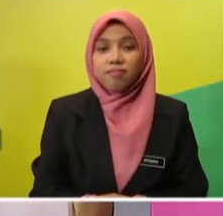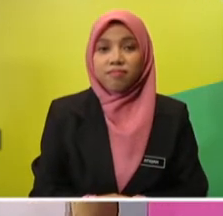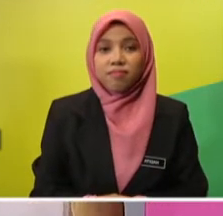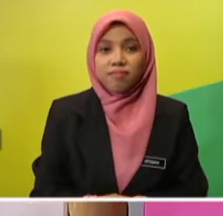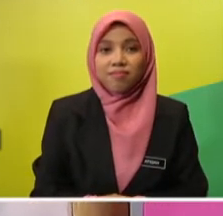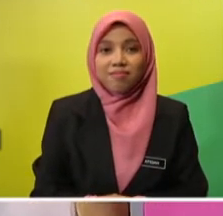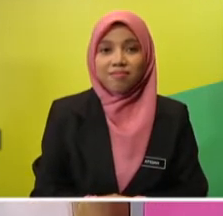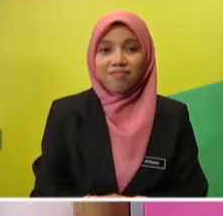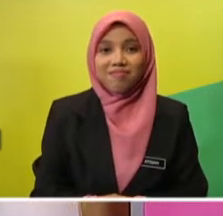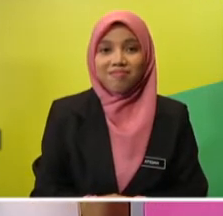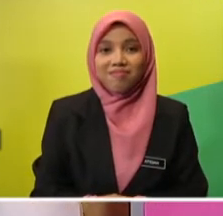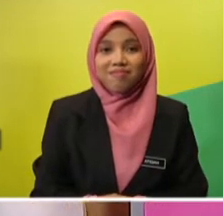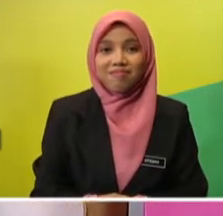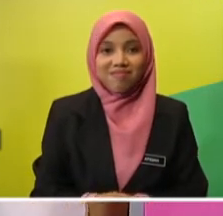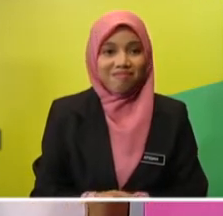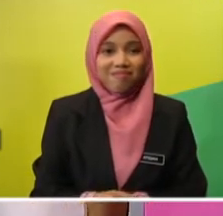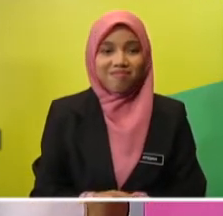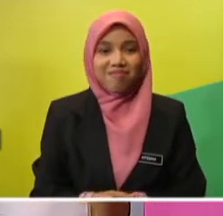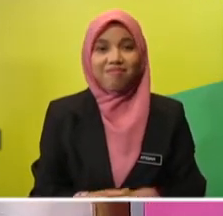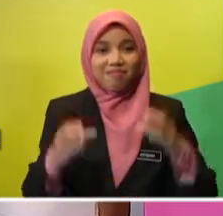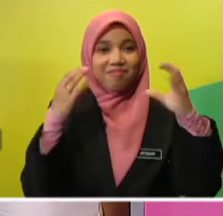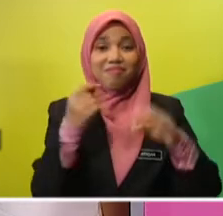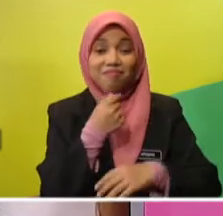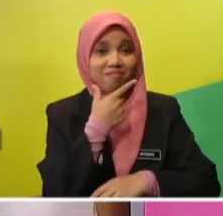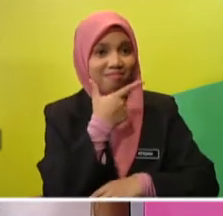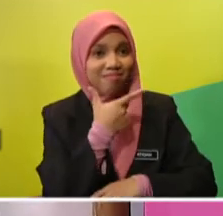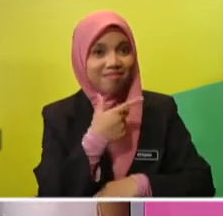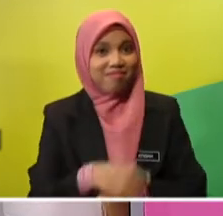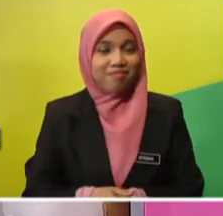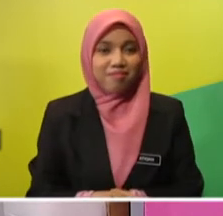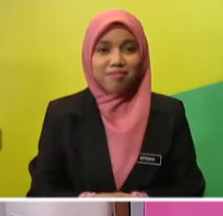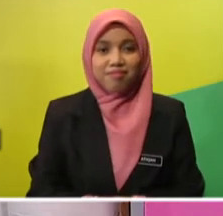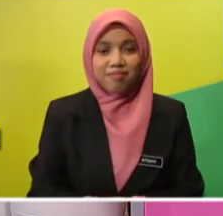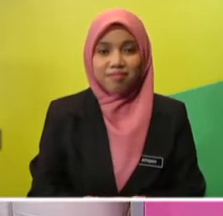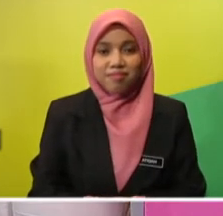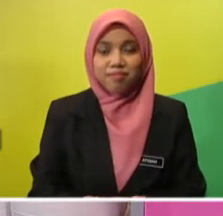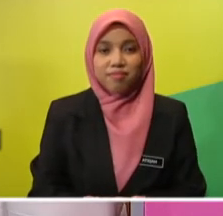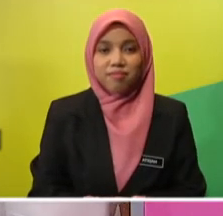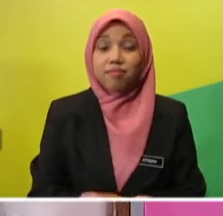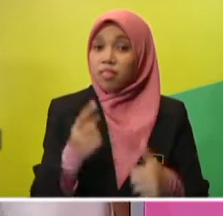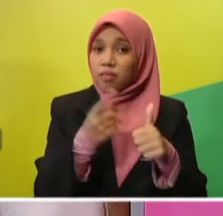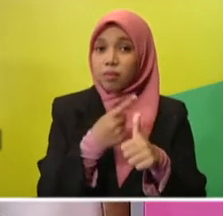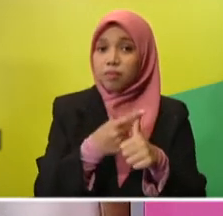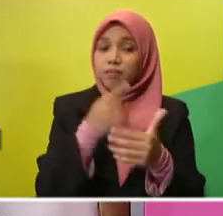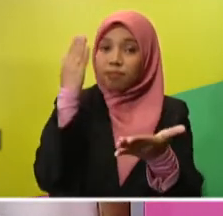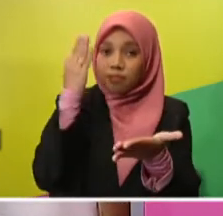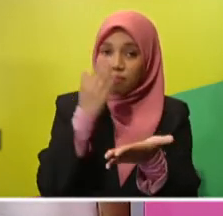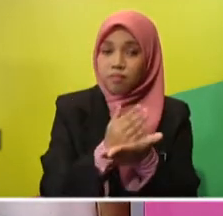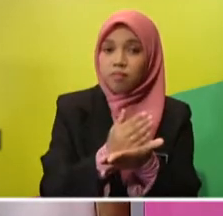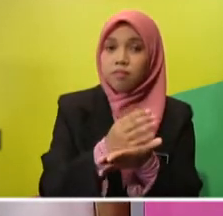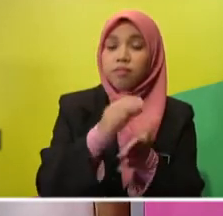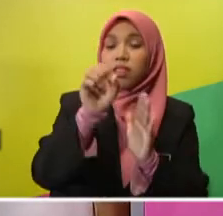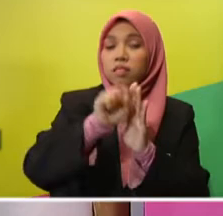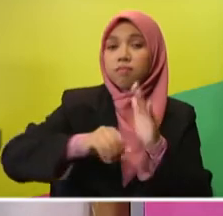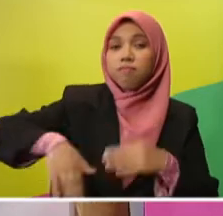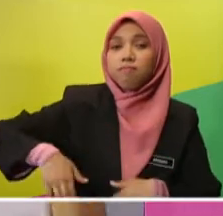Oh, cikgu senyum tu. Risau saya. Okey, yang pertama, berhenti sebelum melakukan